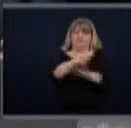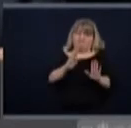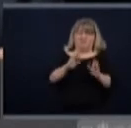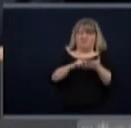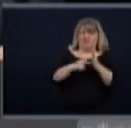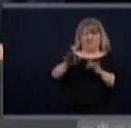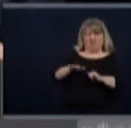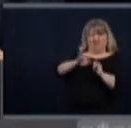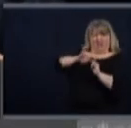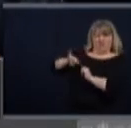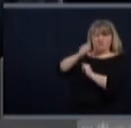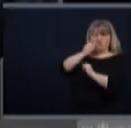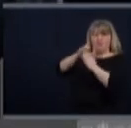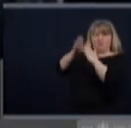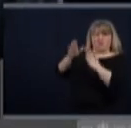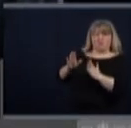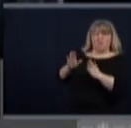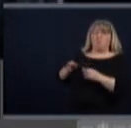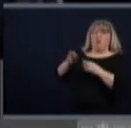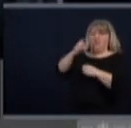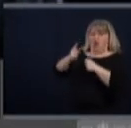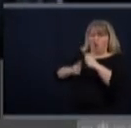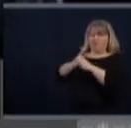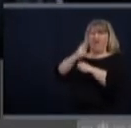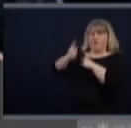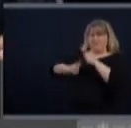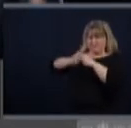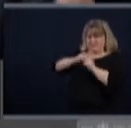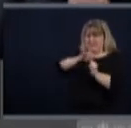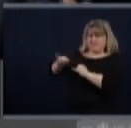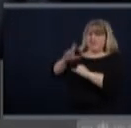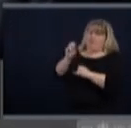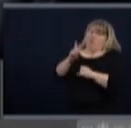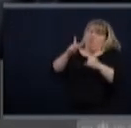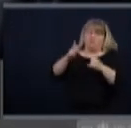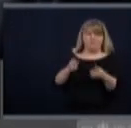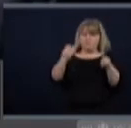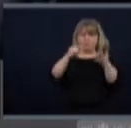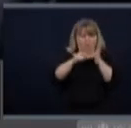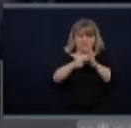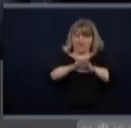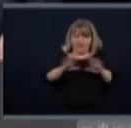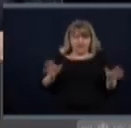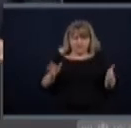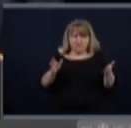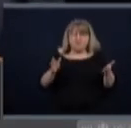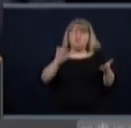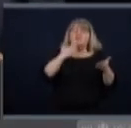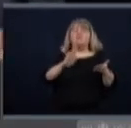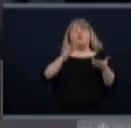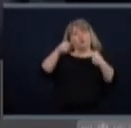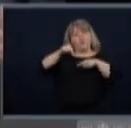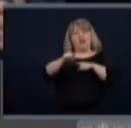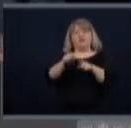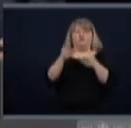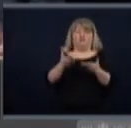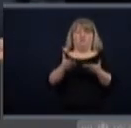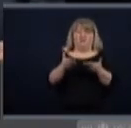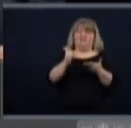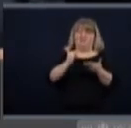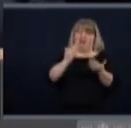doit continuer et la situation... Si on attendait le 1er septembre, ce ne serait probablement